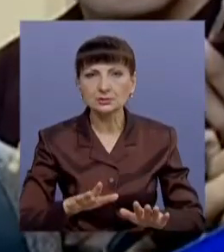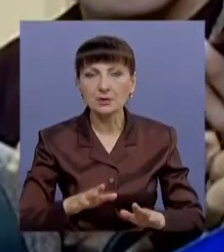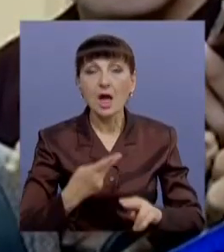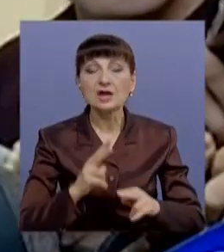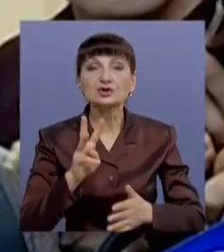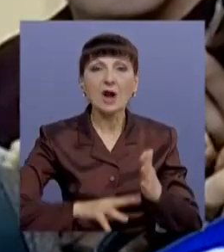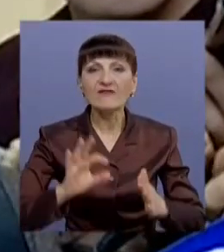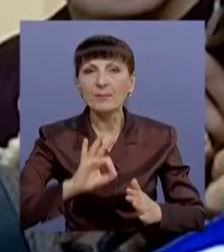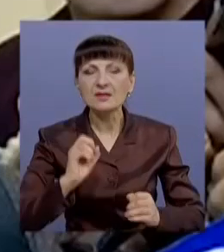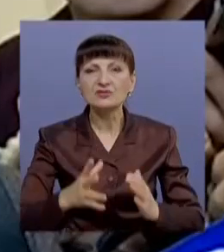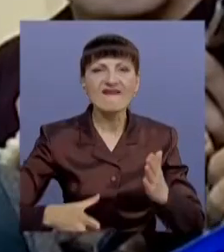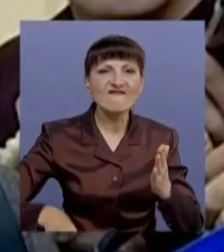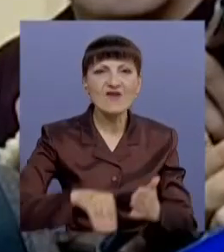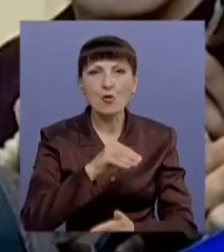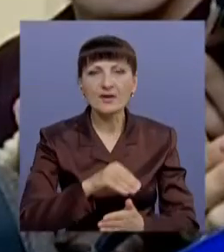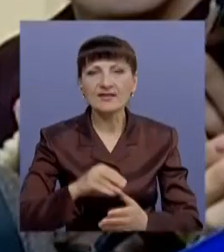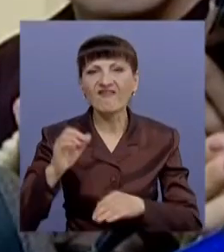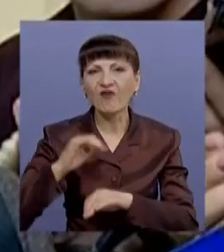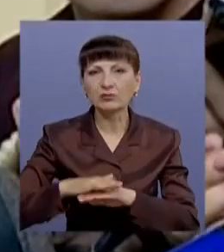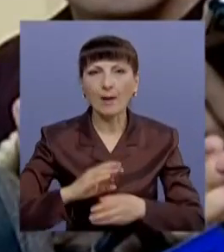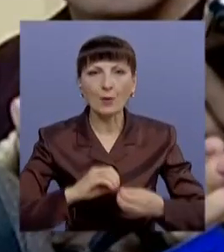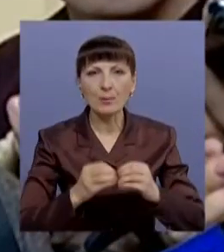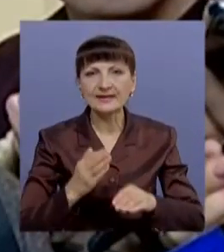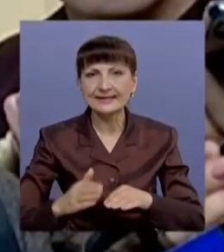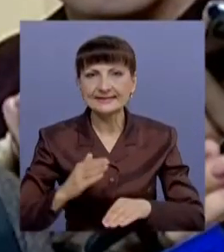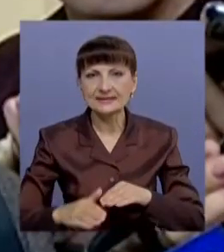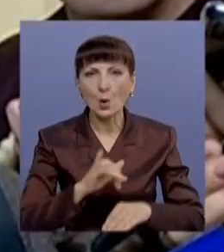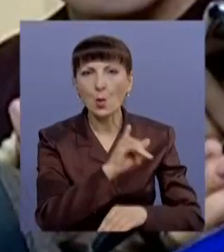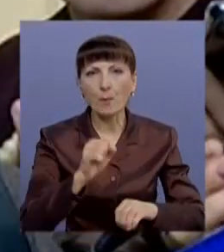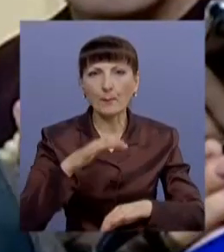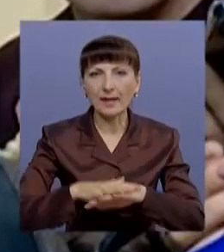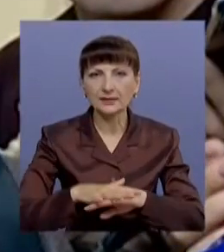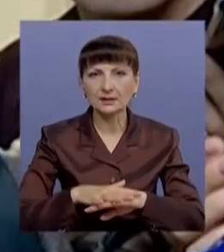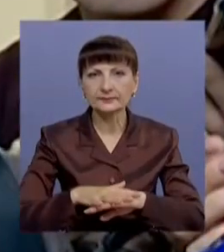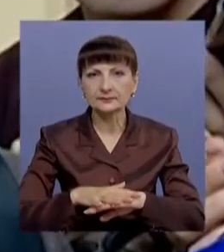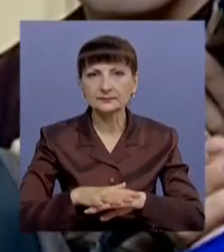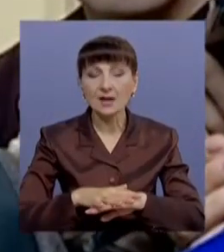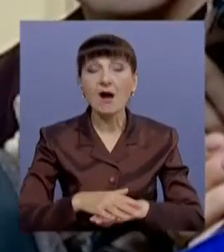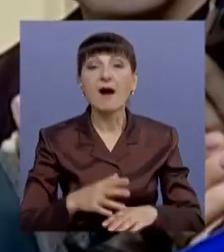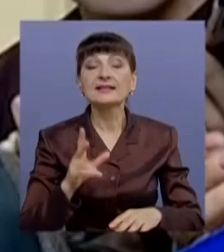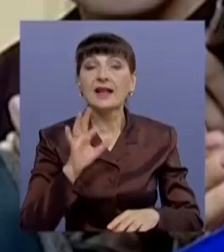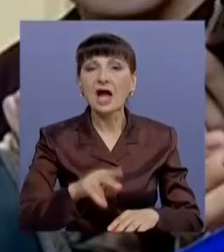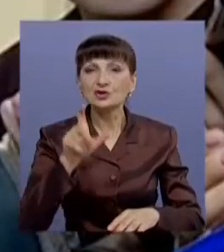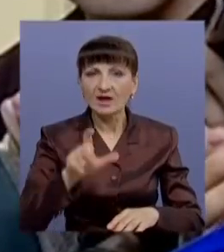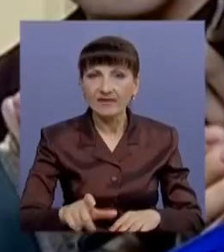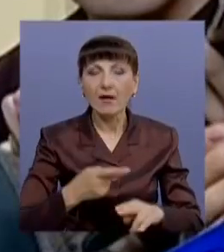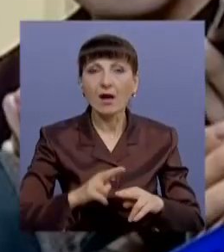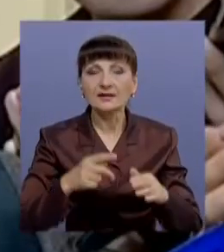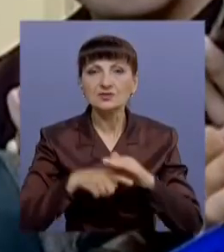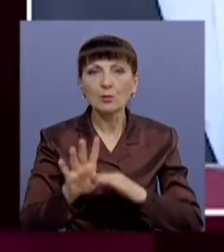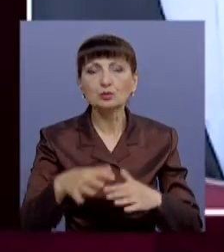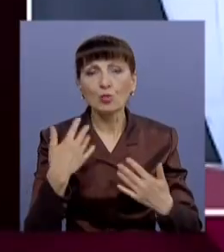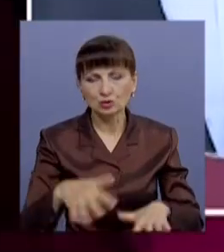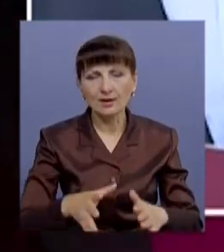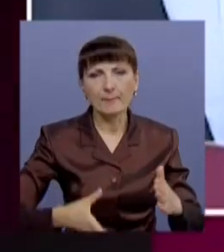штрафы и пени будут выкуплены фондом проблемных кредитов у финансовых организаций с дисконтом. Но для человека это означает, что для него это будет